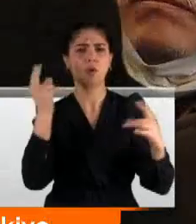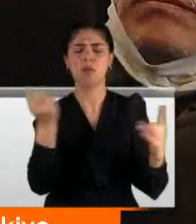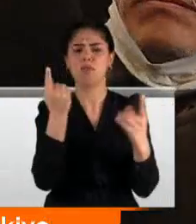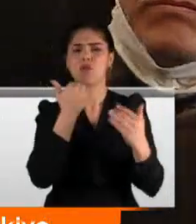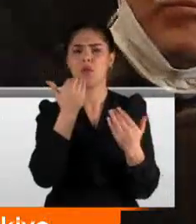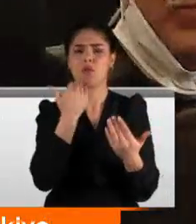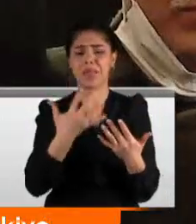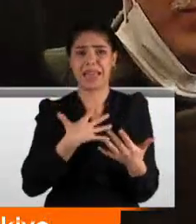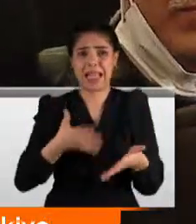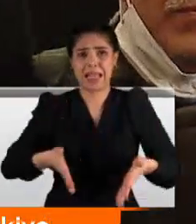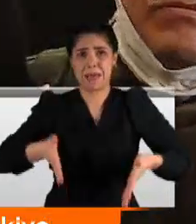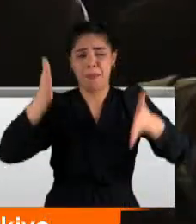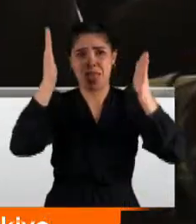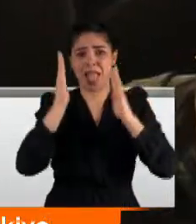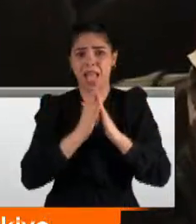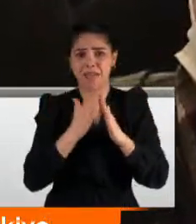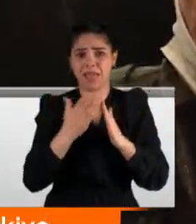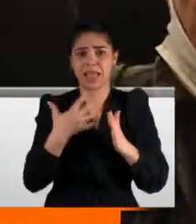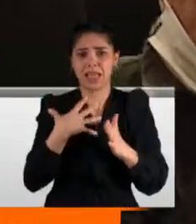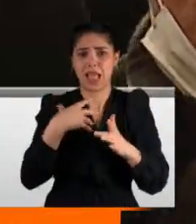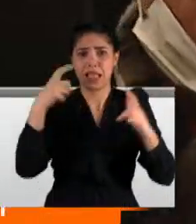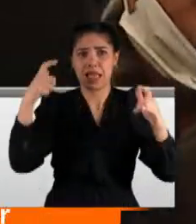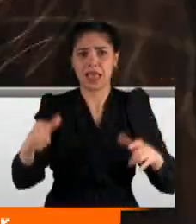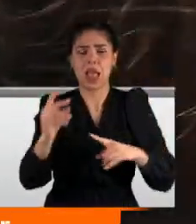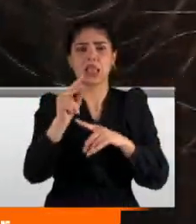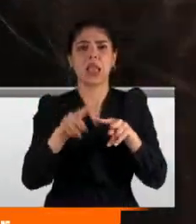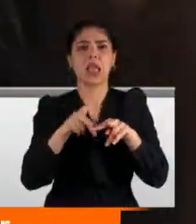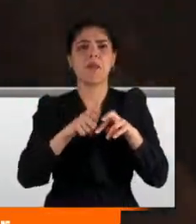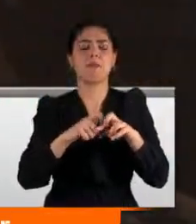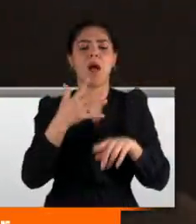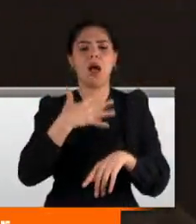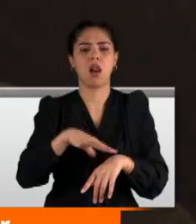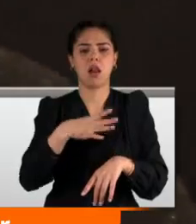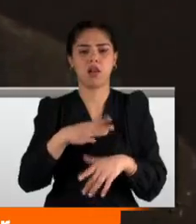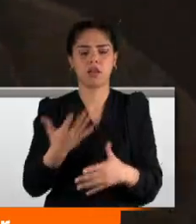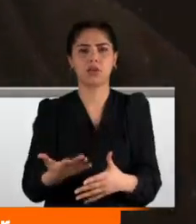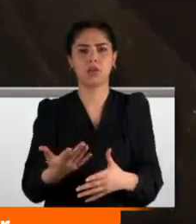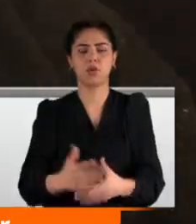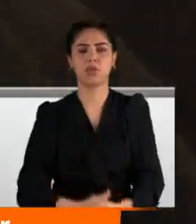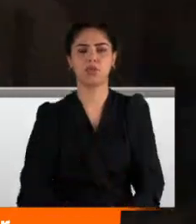Kendi binalarımızı, evlerimizi kendi yerinde imarını istiyoruz. Acısın Allah, acısın.